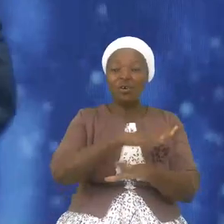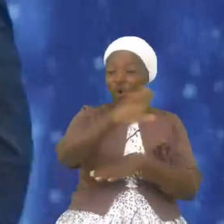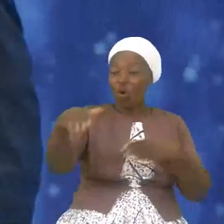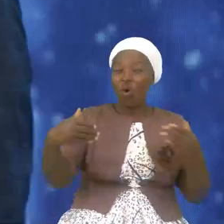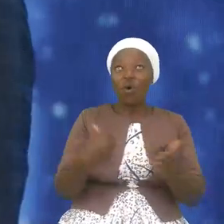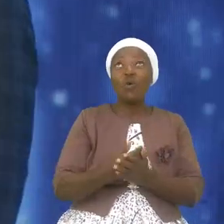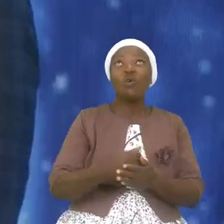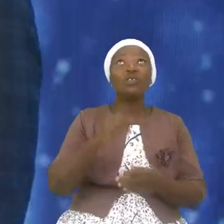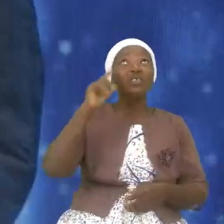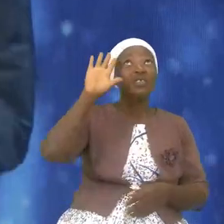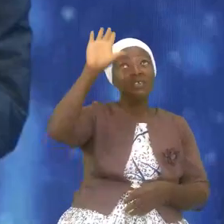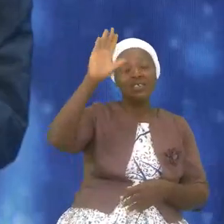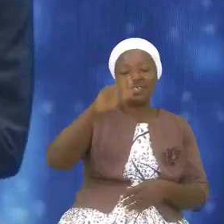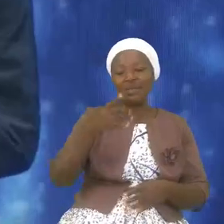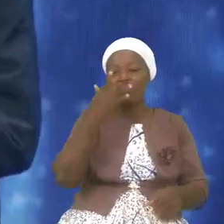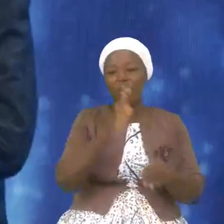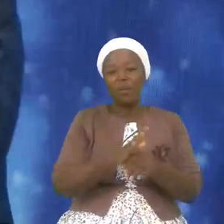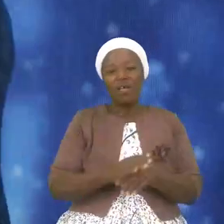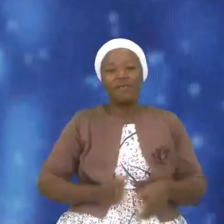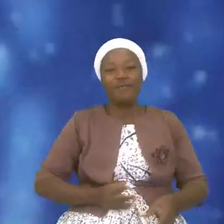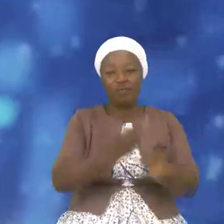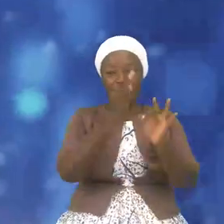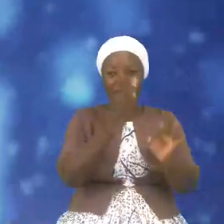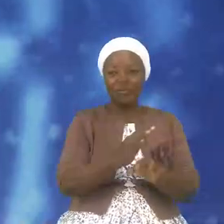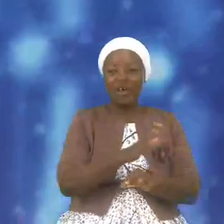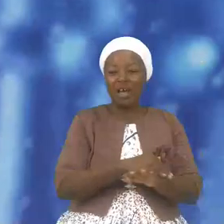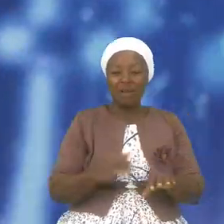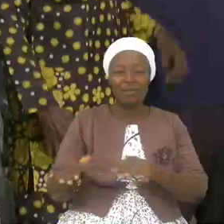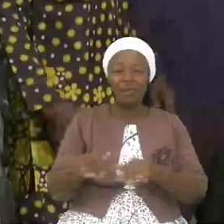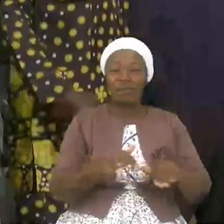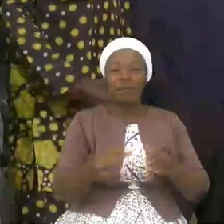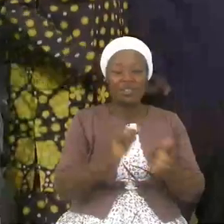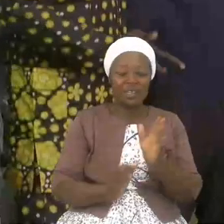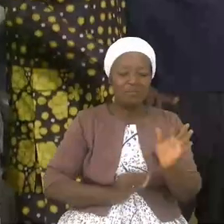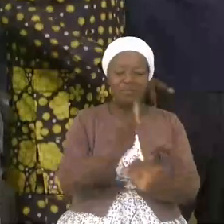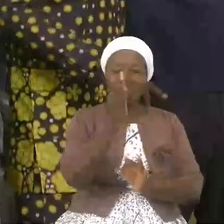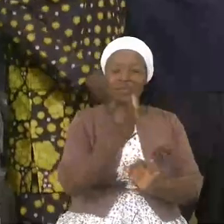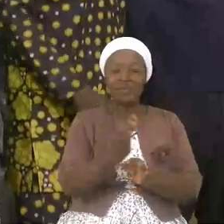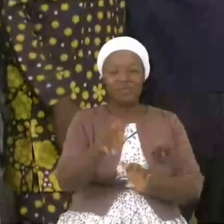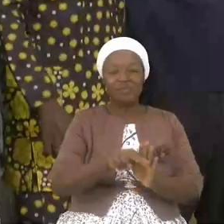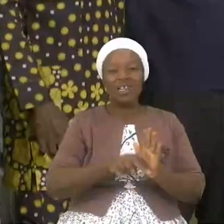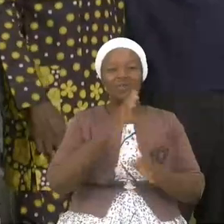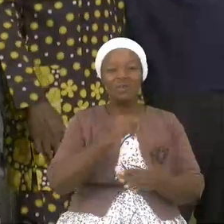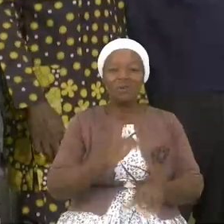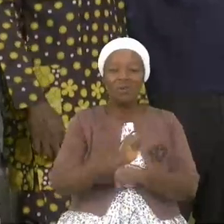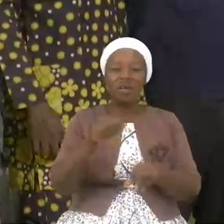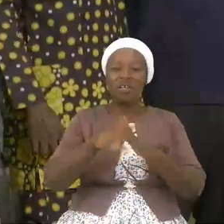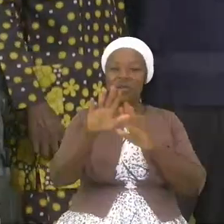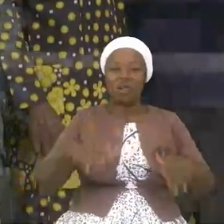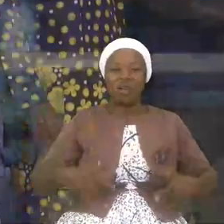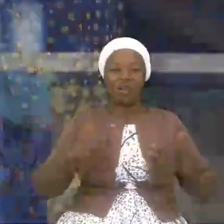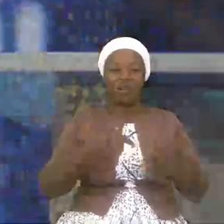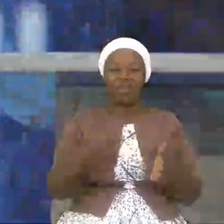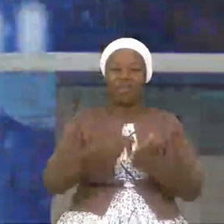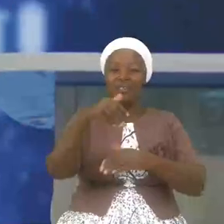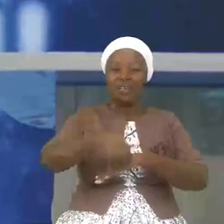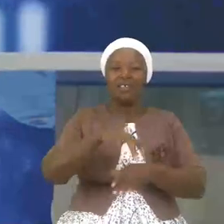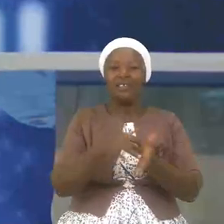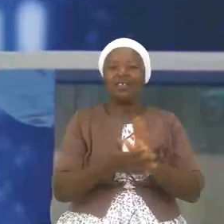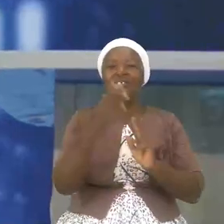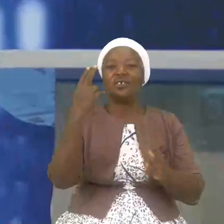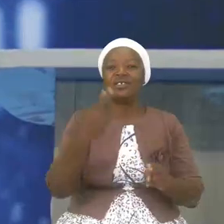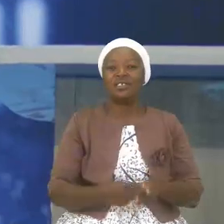qui rend toutes ses promesses fidèles et accomplit cette fidélité agira dans ta vie ce soir au nom